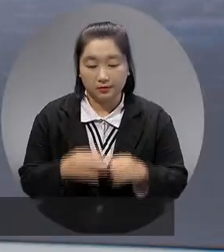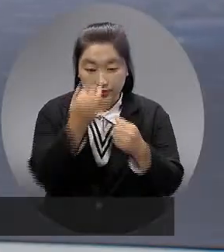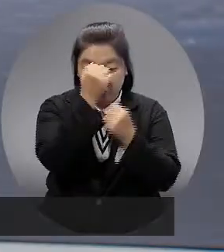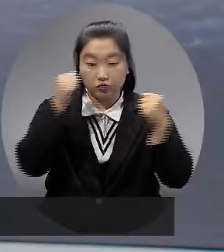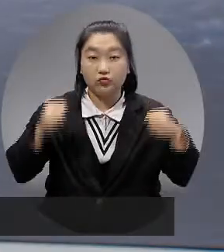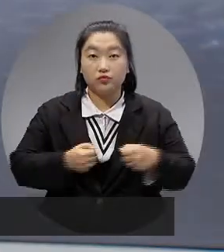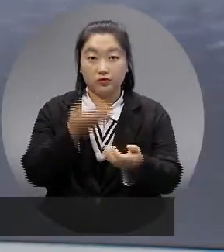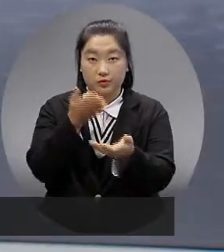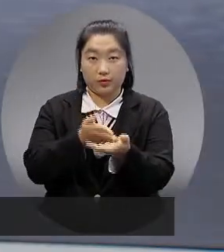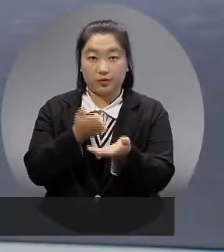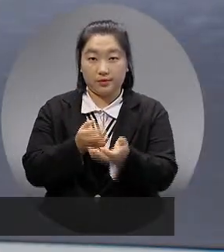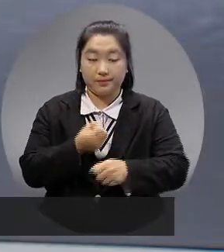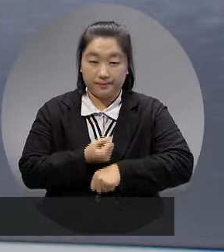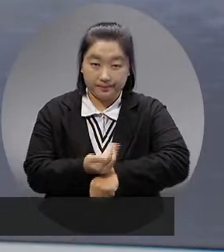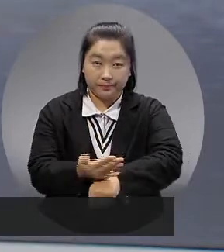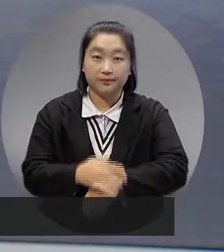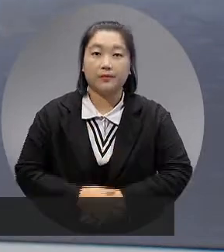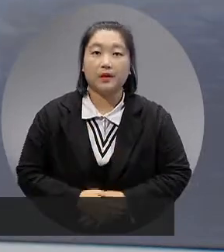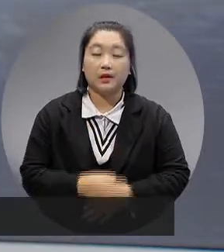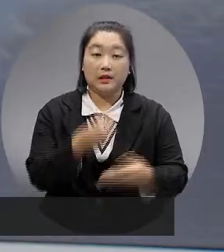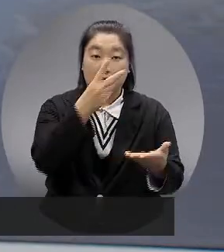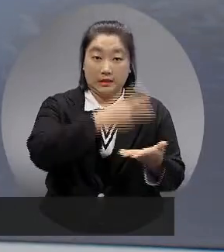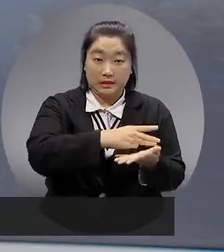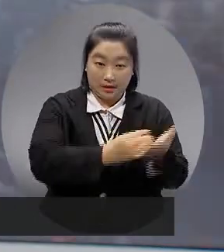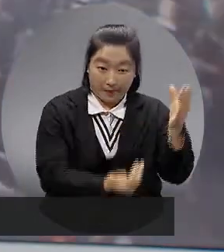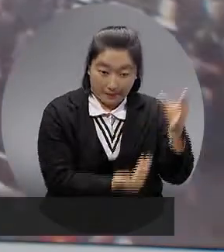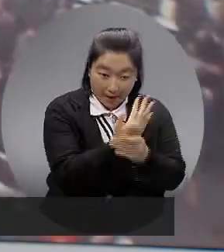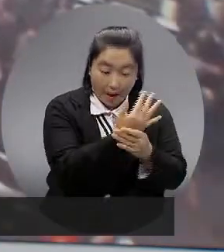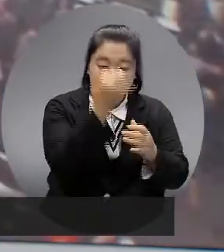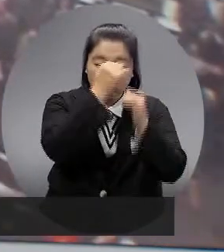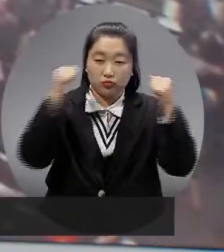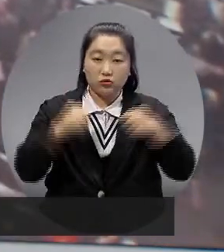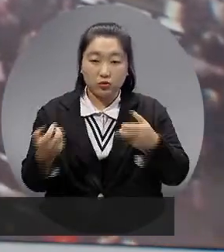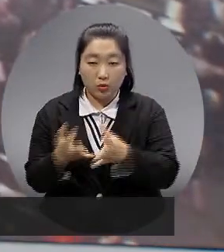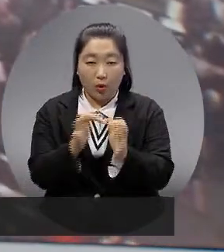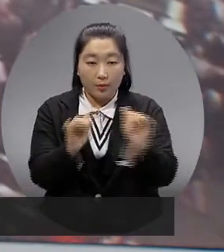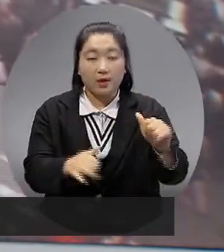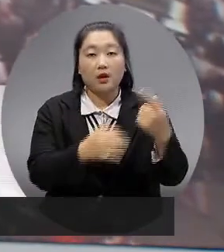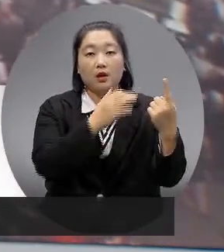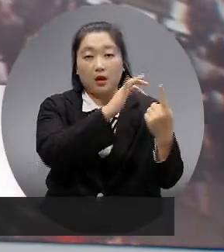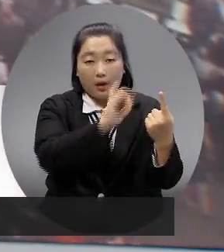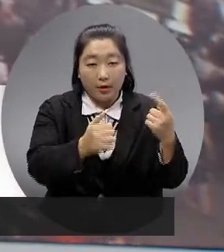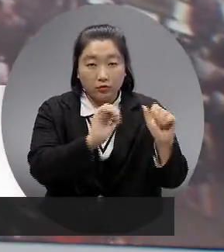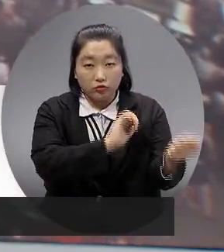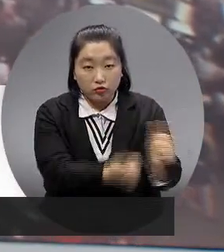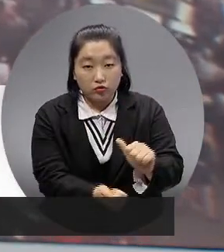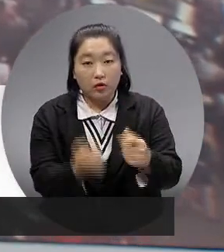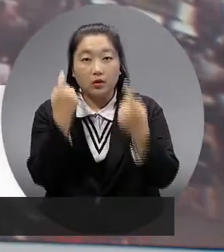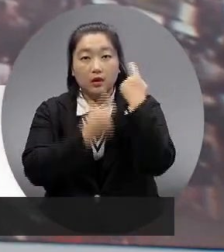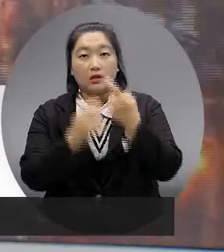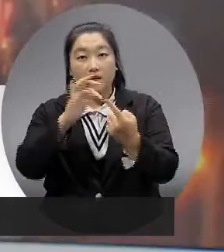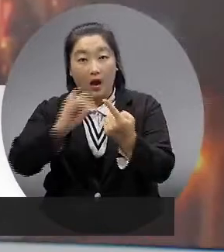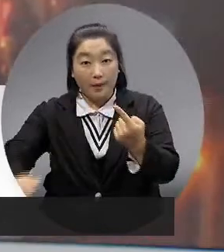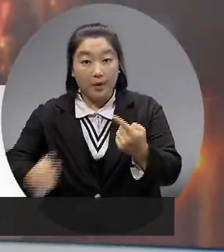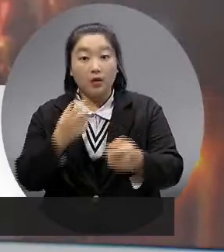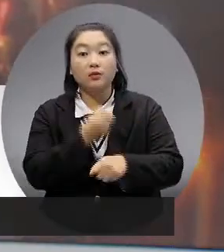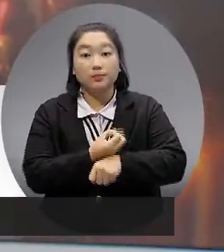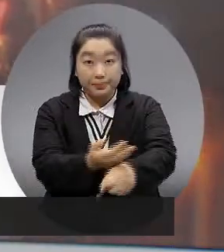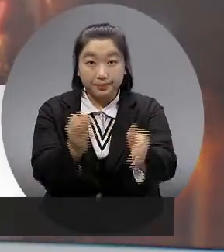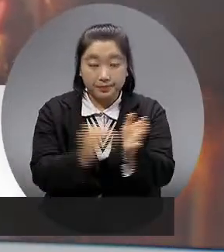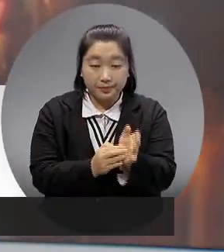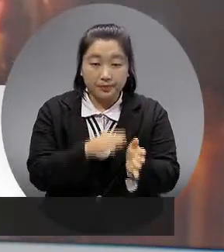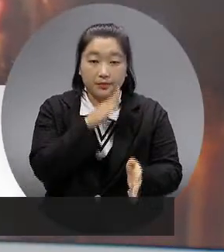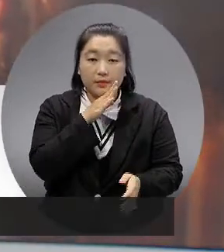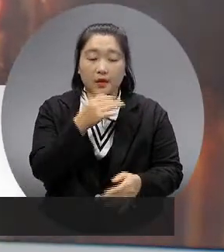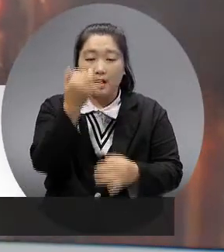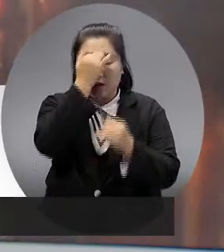계속해서 충북 소식입니다. 이태원 참사로 충북도민 한 명이 숨지고 한 명이 다쳤다는 소식 전해드렸는데요. 도내